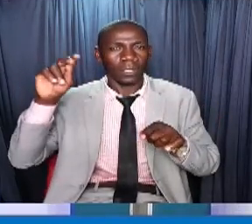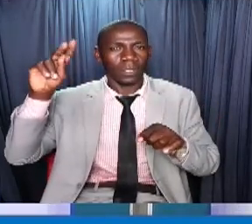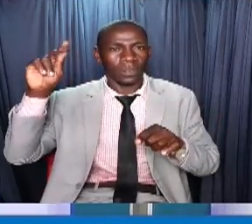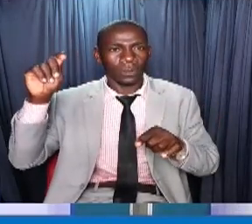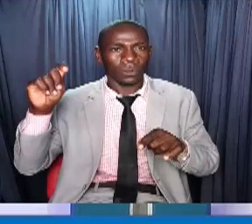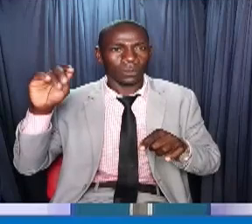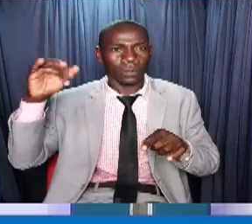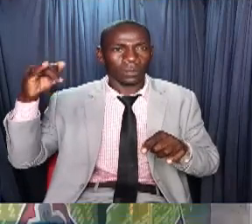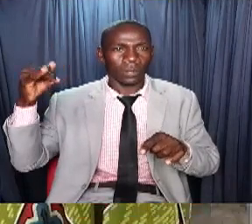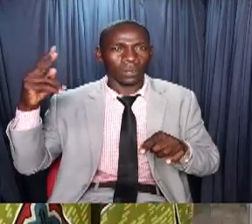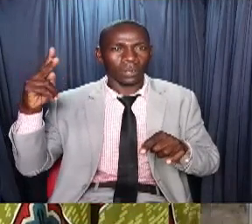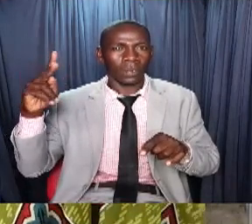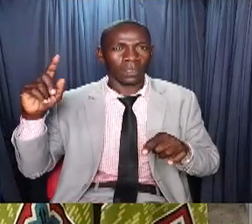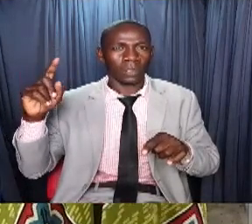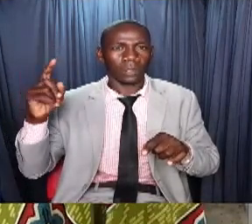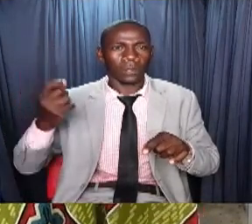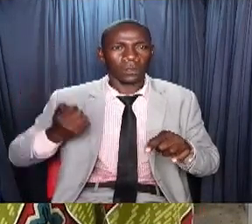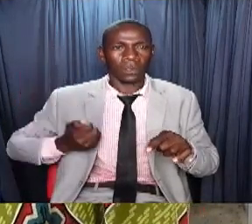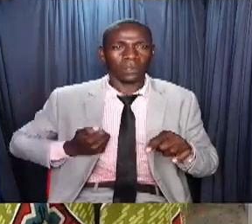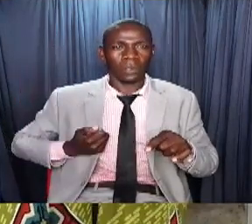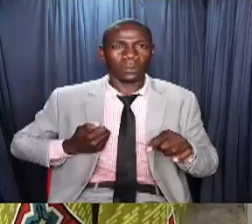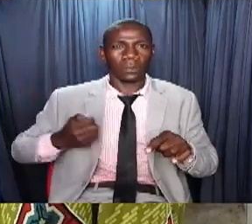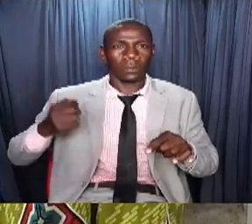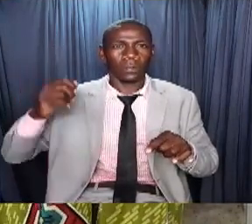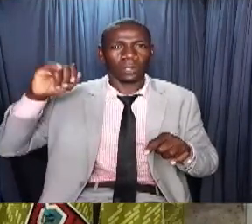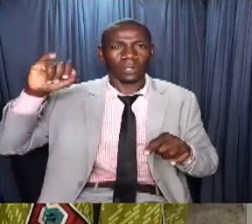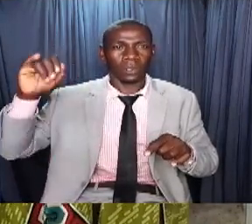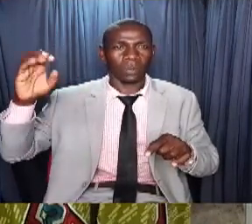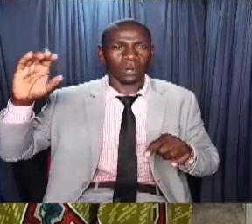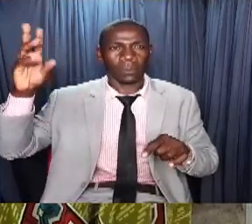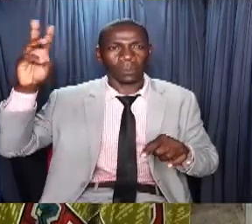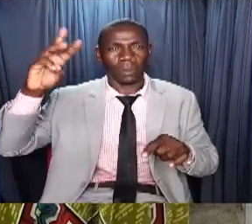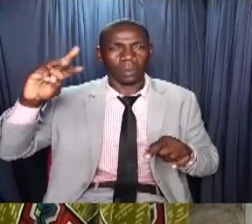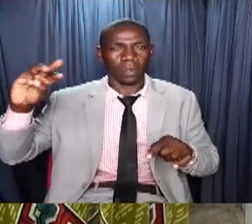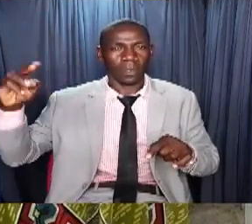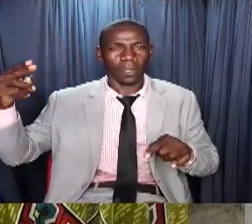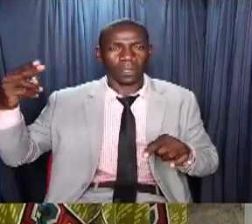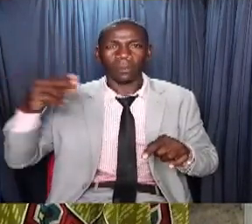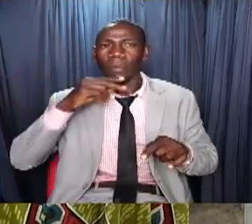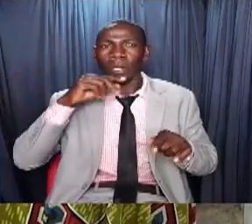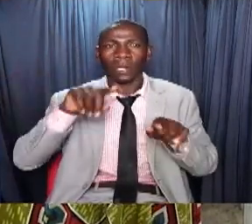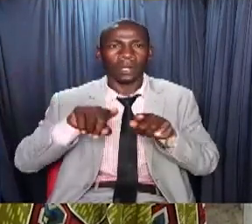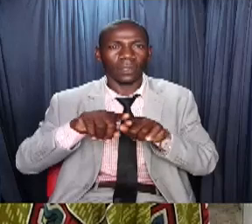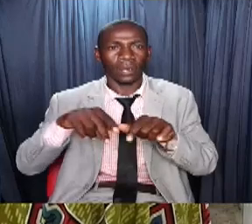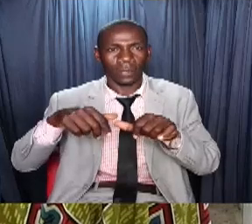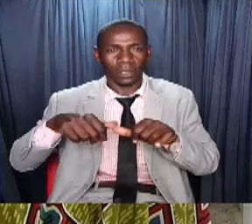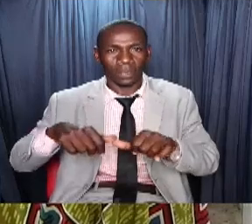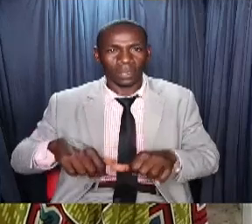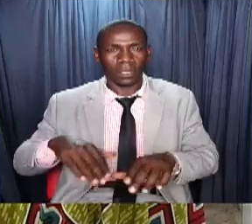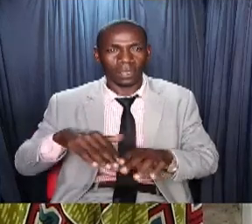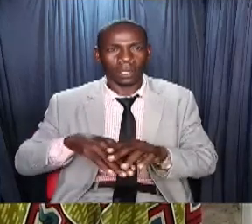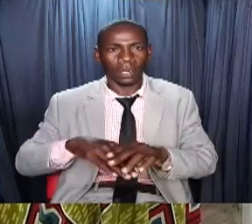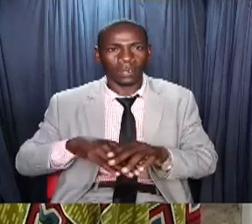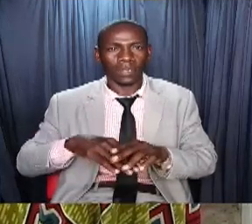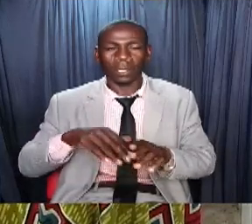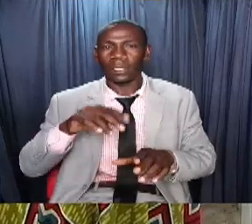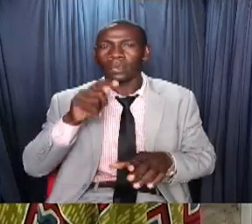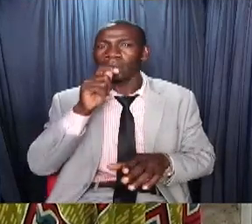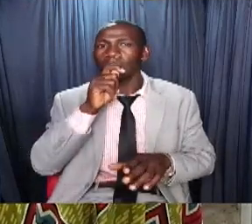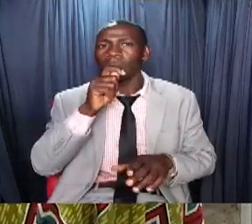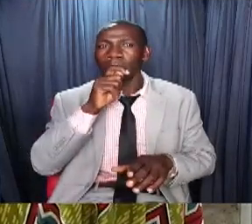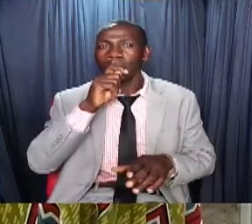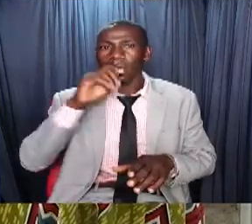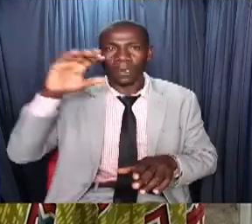Pius Kiando na dada Tumpe Joseph Mahenge. Ndugu anaishi Sandali, wilaya ya Temeke, mkoa wa